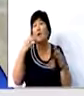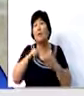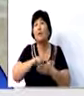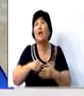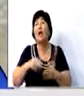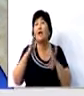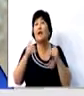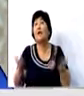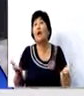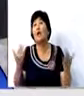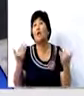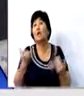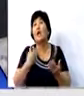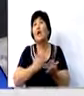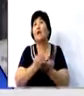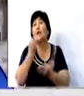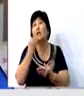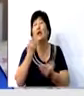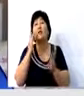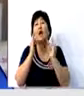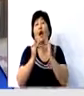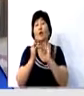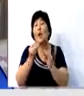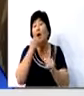лагерь тынығушыларына көрсетілген қызмет сапасымен қатар жатын орын,